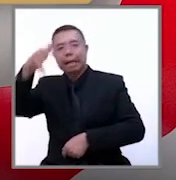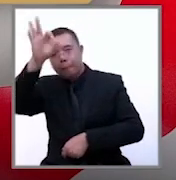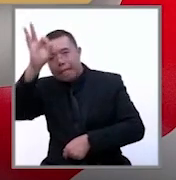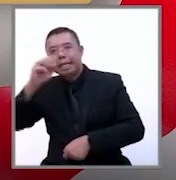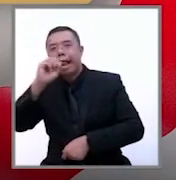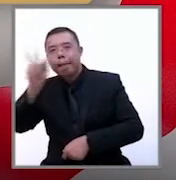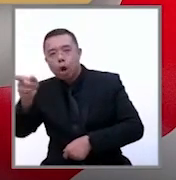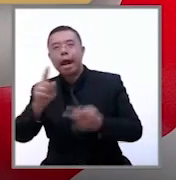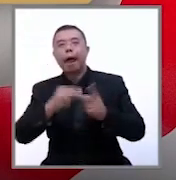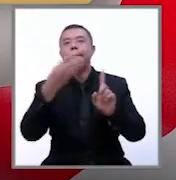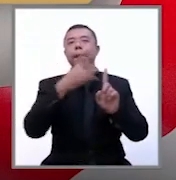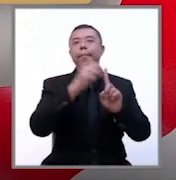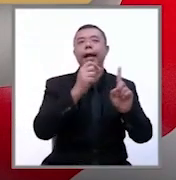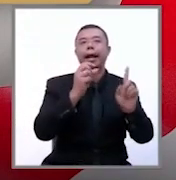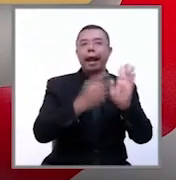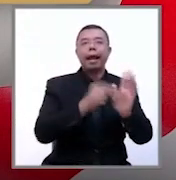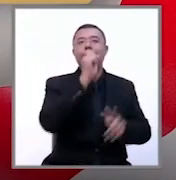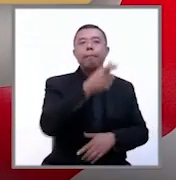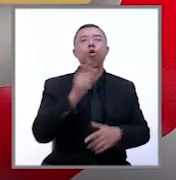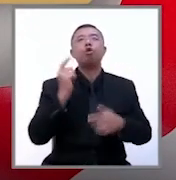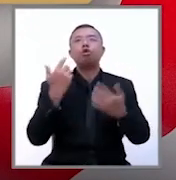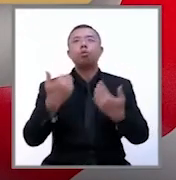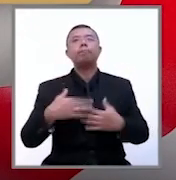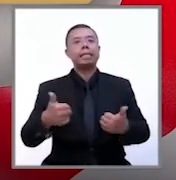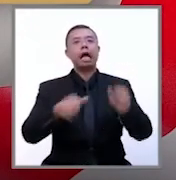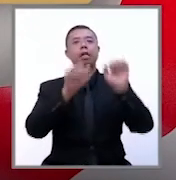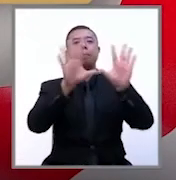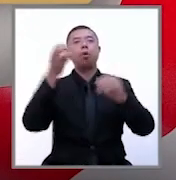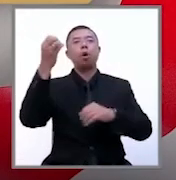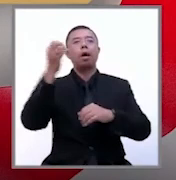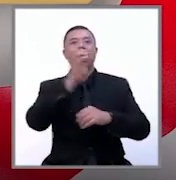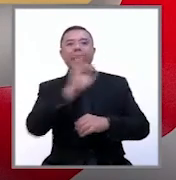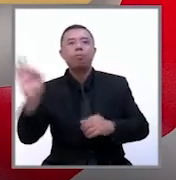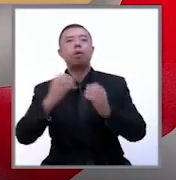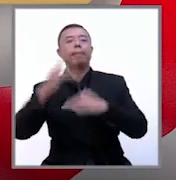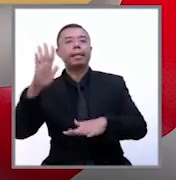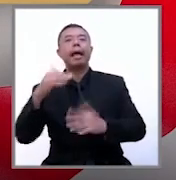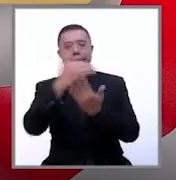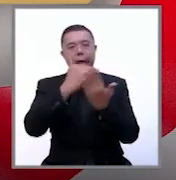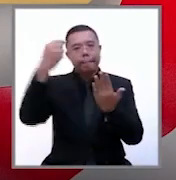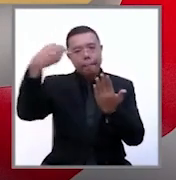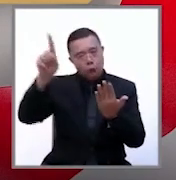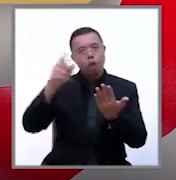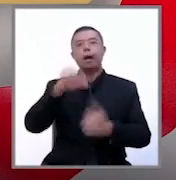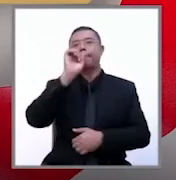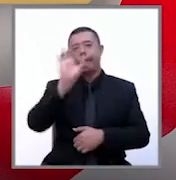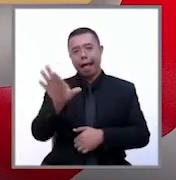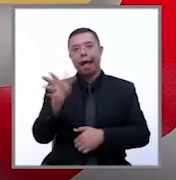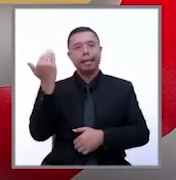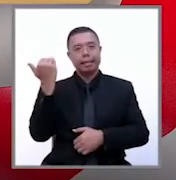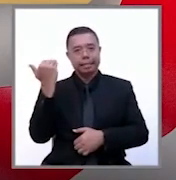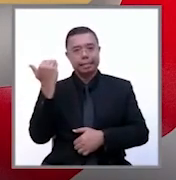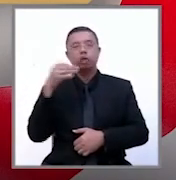laporan ke BPN dan sebagain itu bisa puluhan ribu artinya data itu saya benarkan dan sudah saya katakan lebih dulu sejak